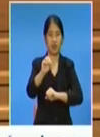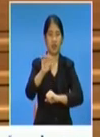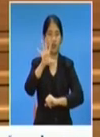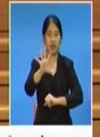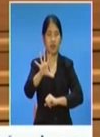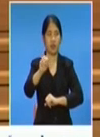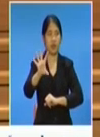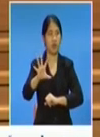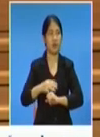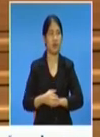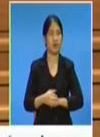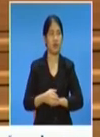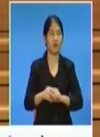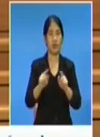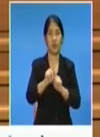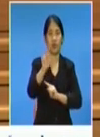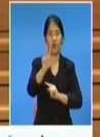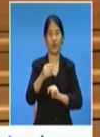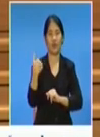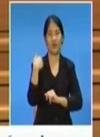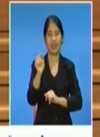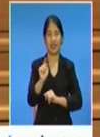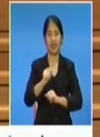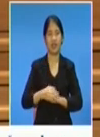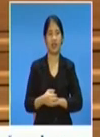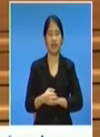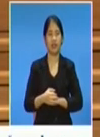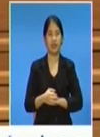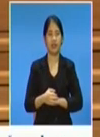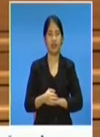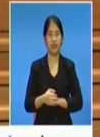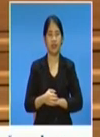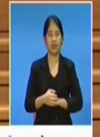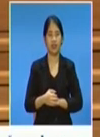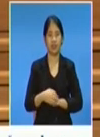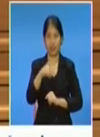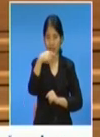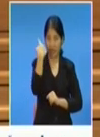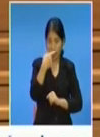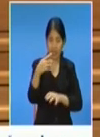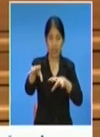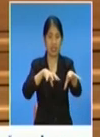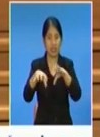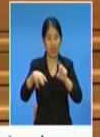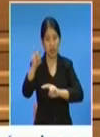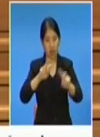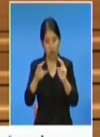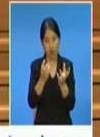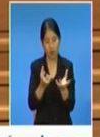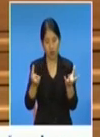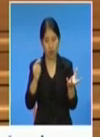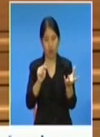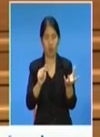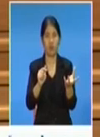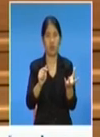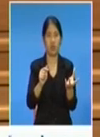ในอยู่ในข้อ2ให้หน่วยงานที่จัดหาพัสดุสังเกตพฤติการของผู้เข้าเสนอราคาแต่ละ